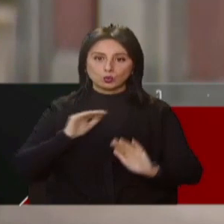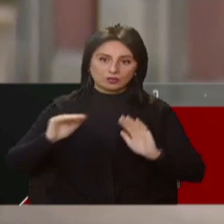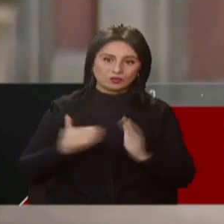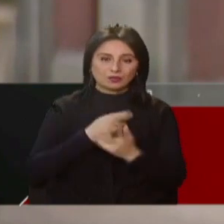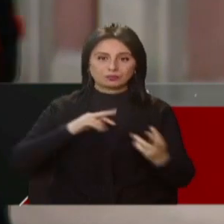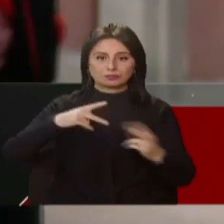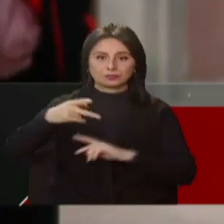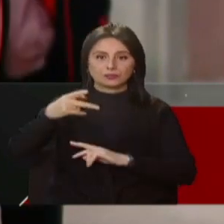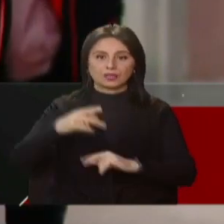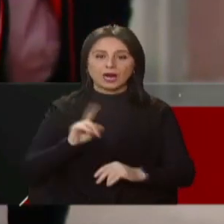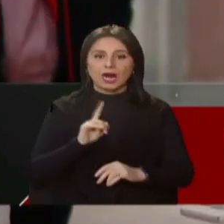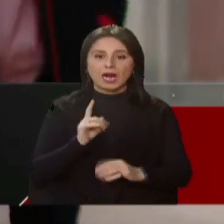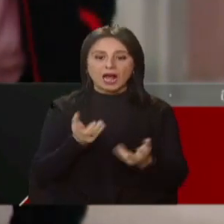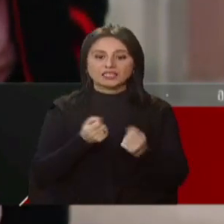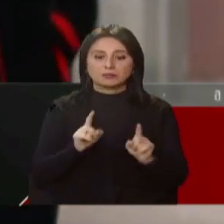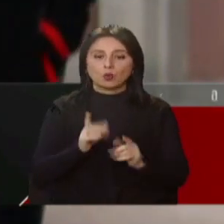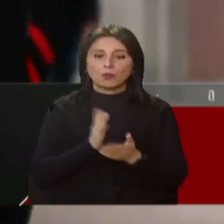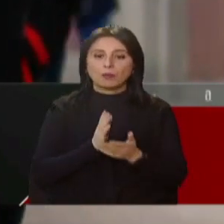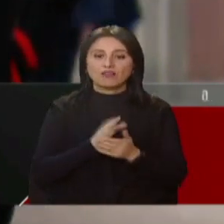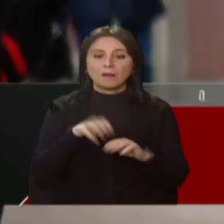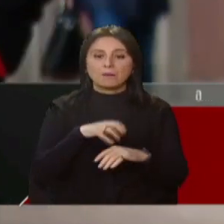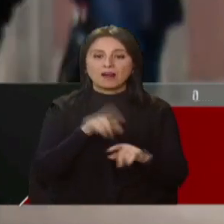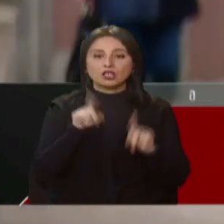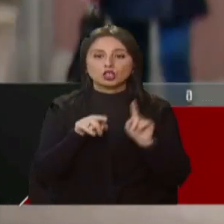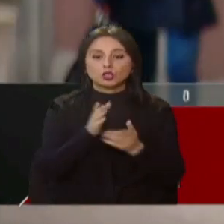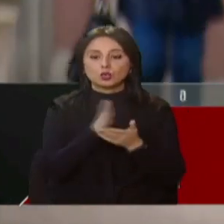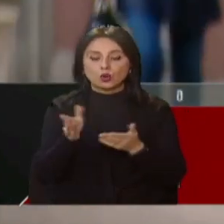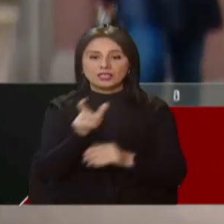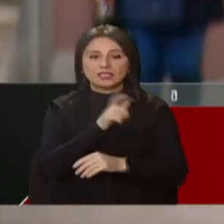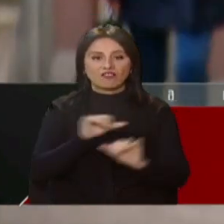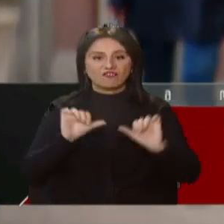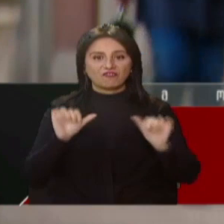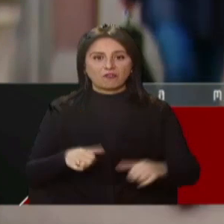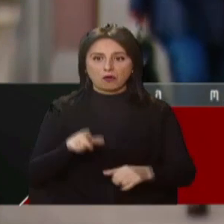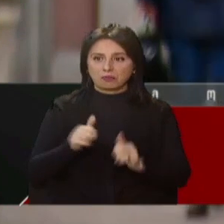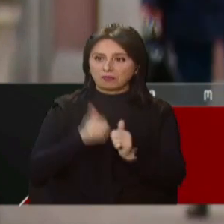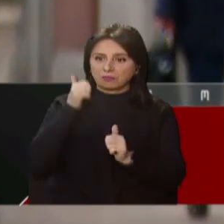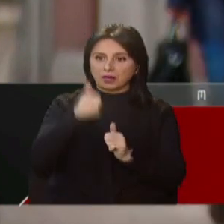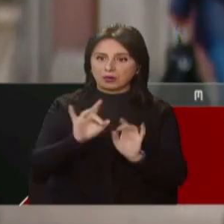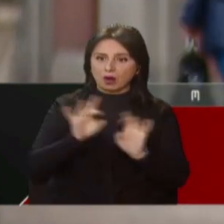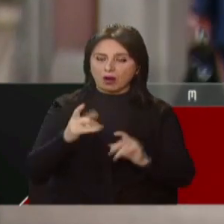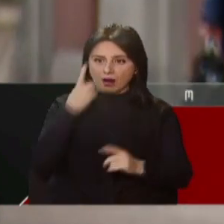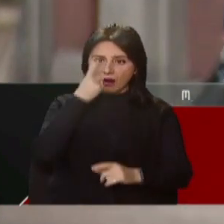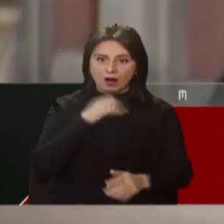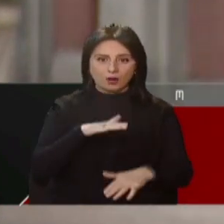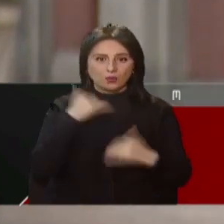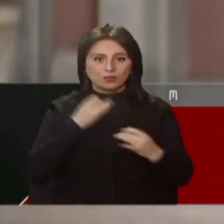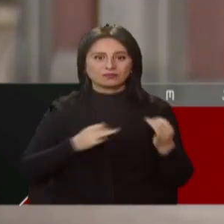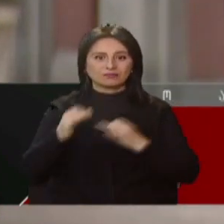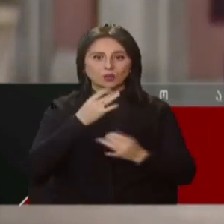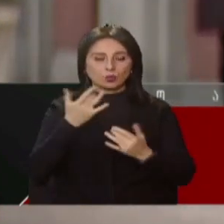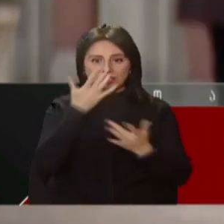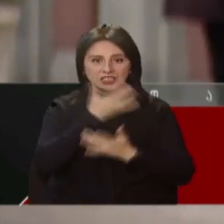გადახალისება, გარკვეული მიუღებლობა აქვს პარტიის ზოგიერთ წევრს იმ ფორმასთან, რა ფორმითაც ეს გადაწყვეტილება